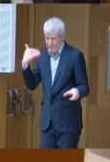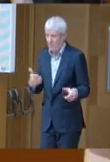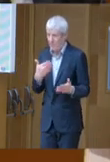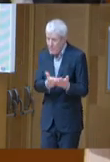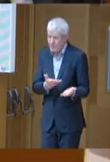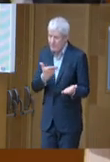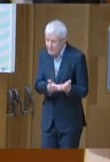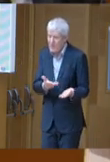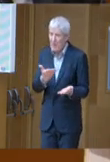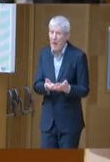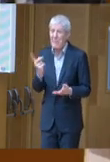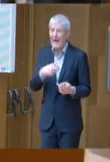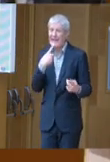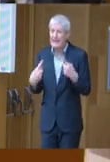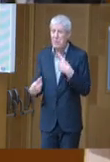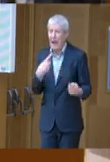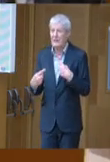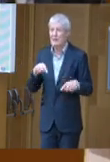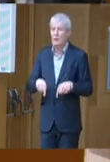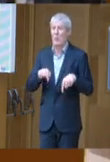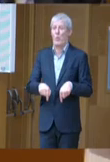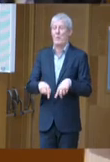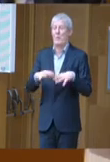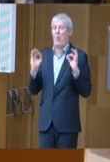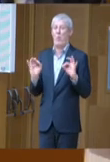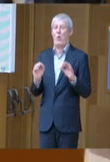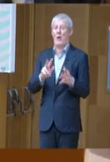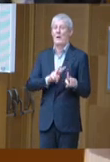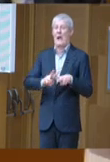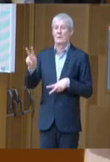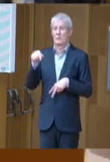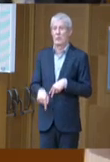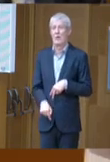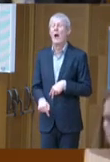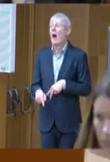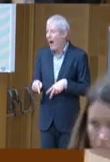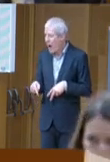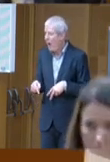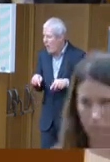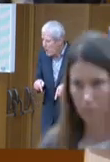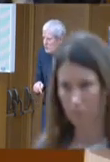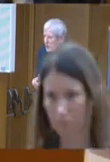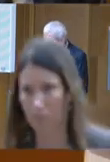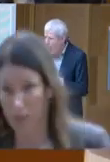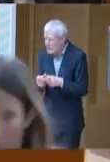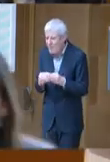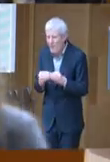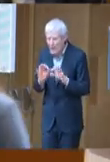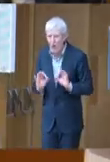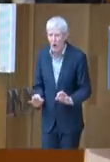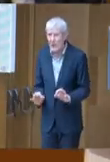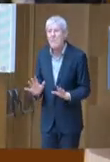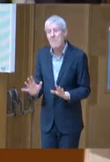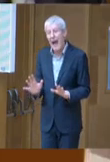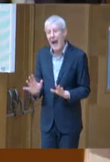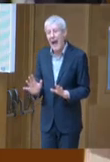sul dibattito politico del nostro paese. E il nostro paese questo ha fatto. Però dobbiamo anche essere critici